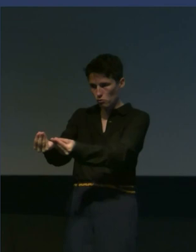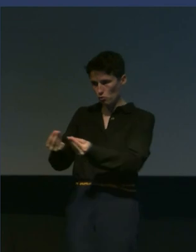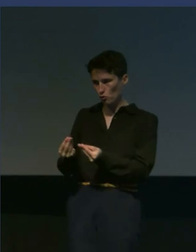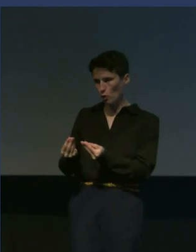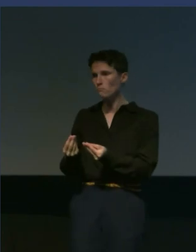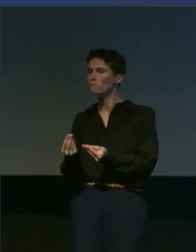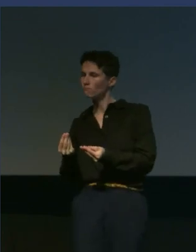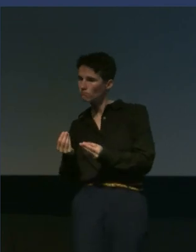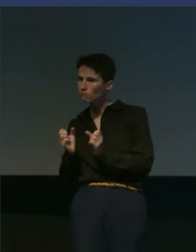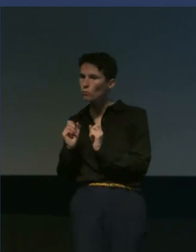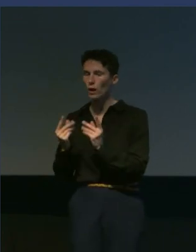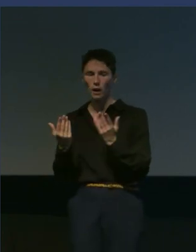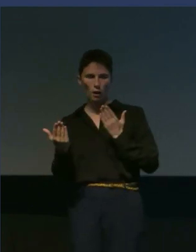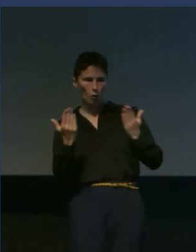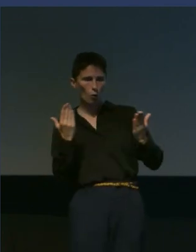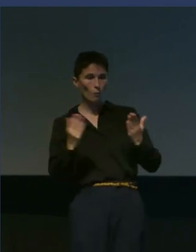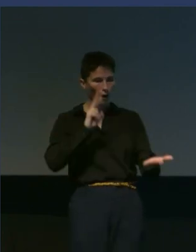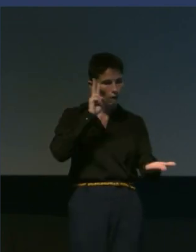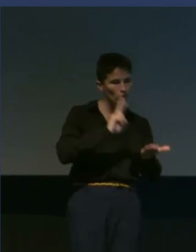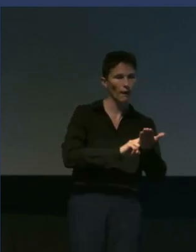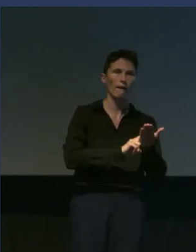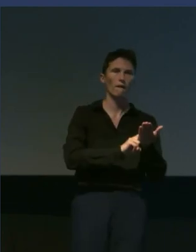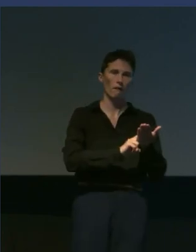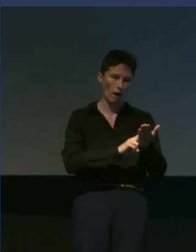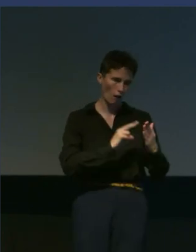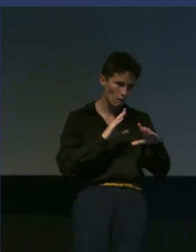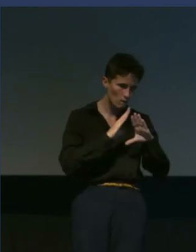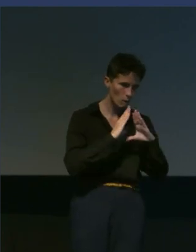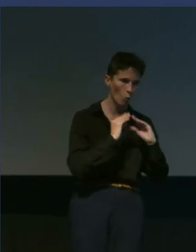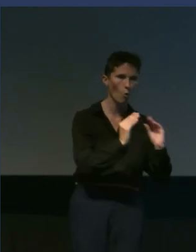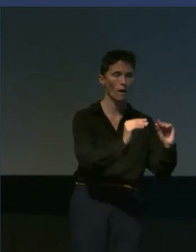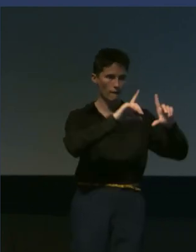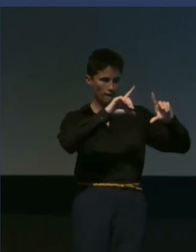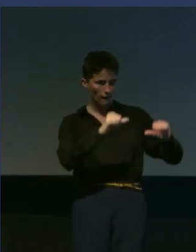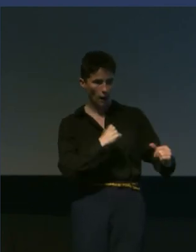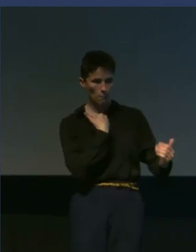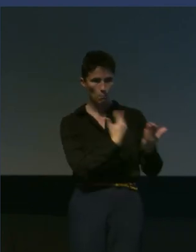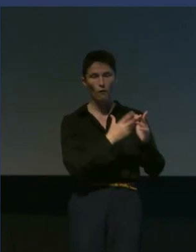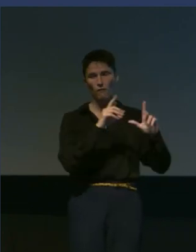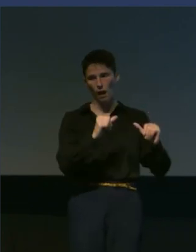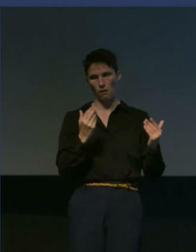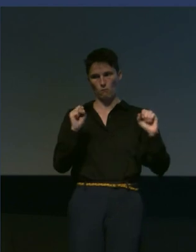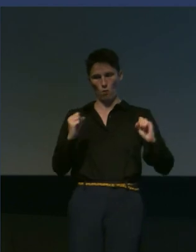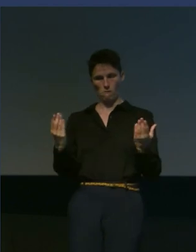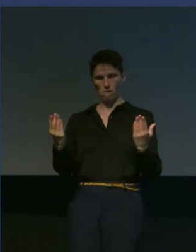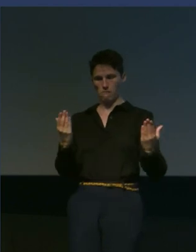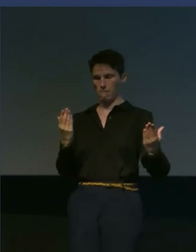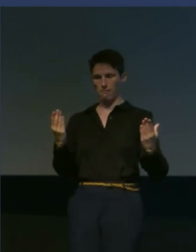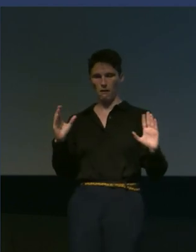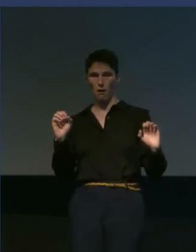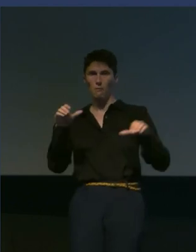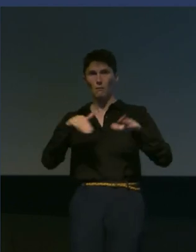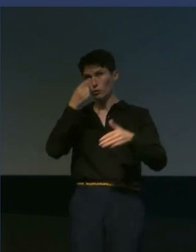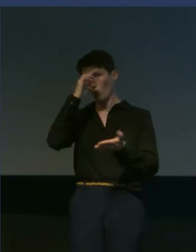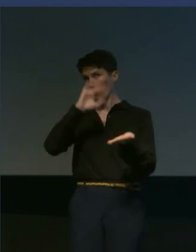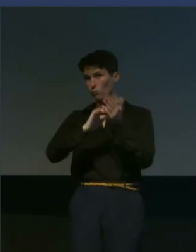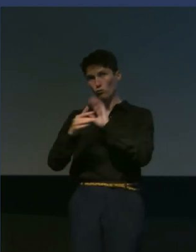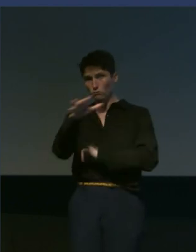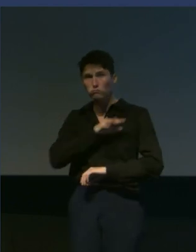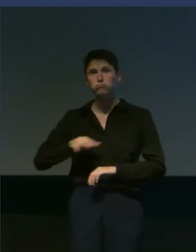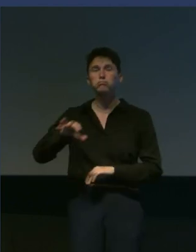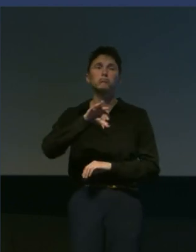est basé sur la réalité, en fait, de fait, c'est leur pouvoir de brancher, en tout, effectivement. Et la